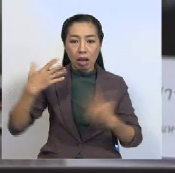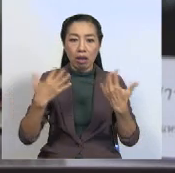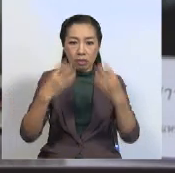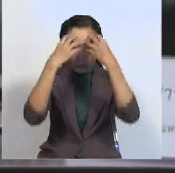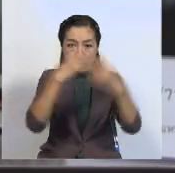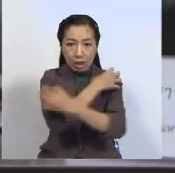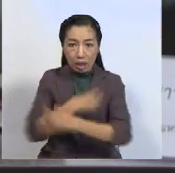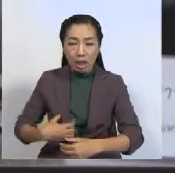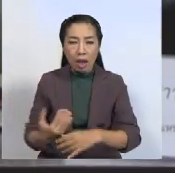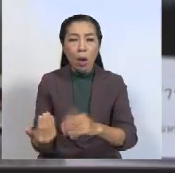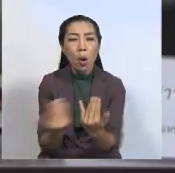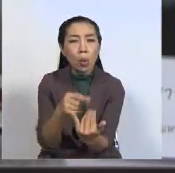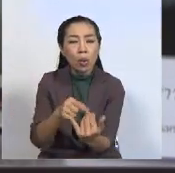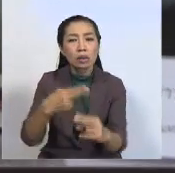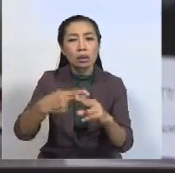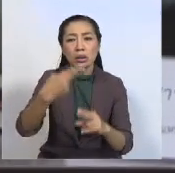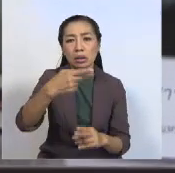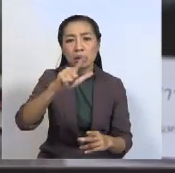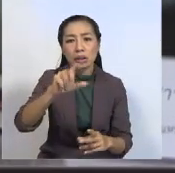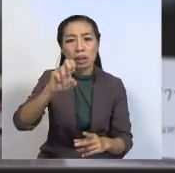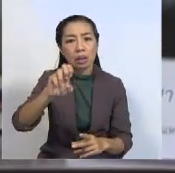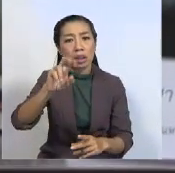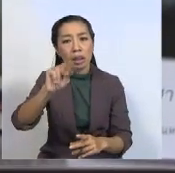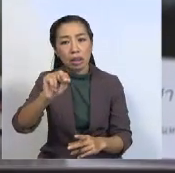นด้าหรือหุ่ยอย่างดีที่สุด